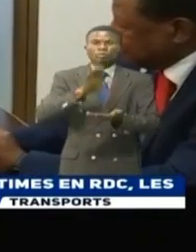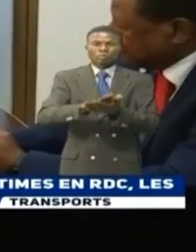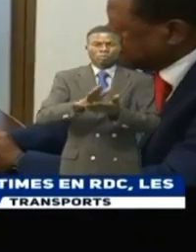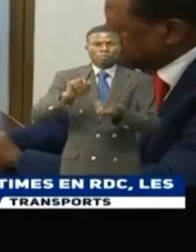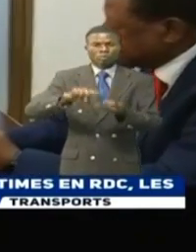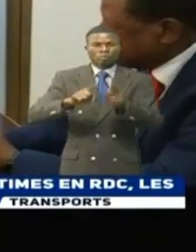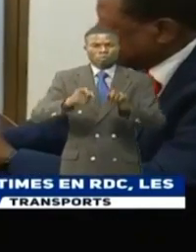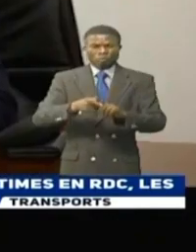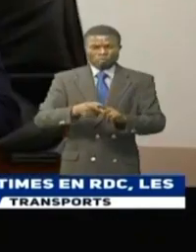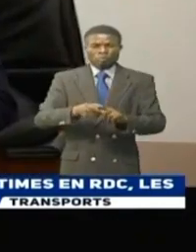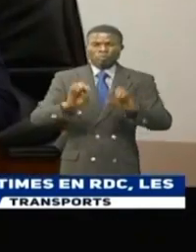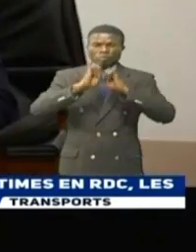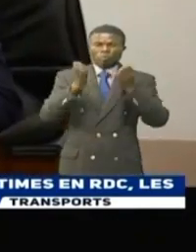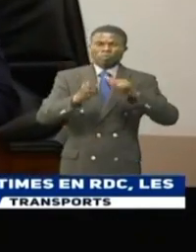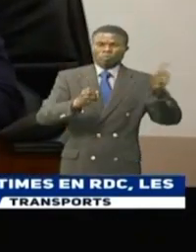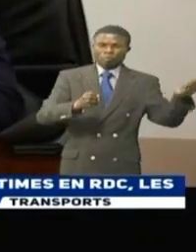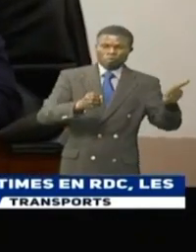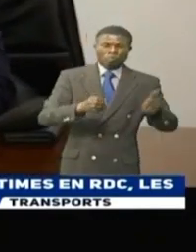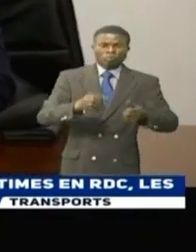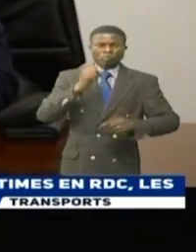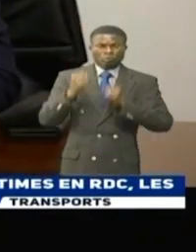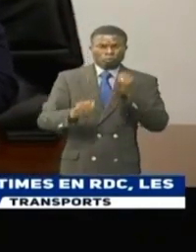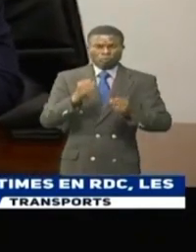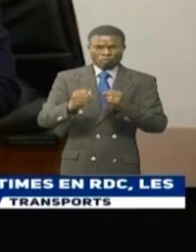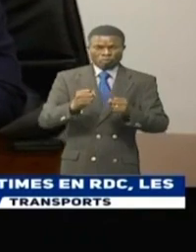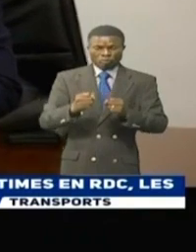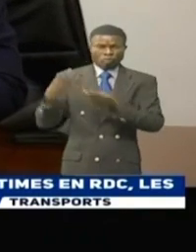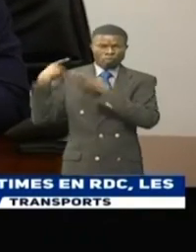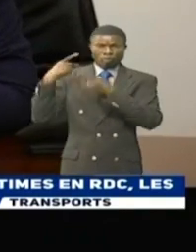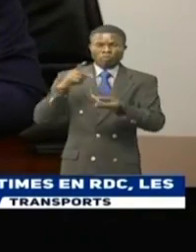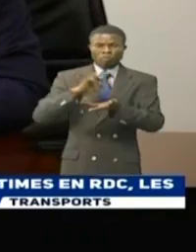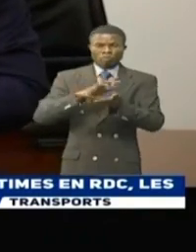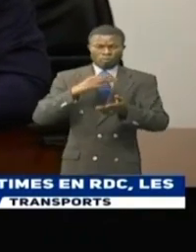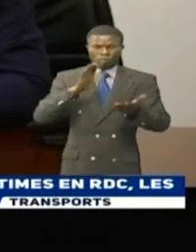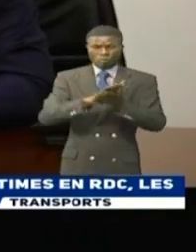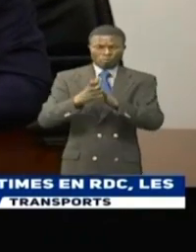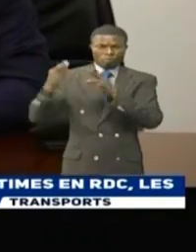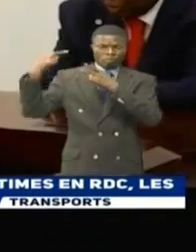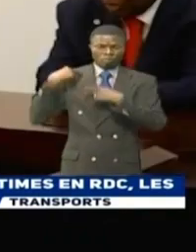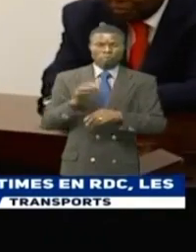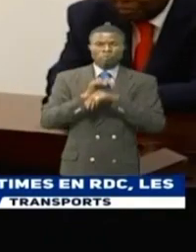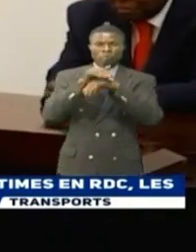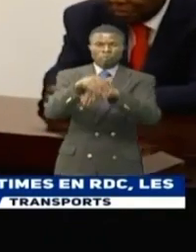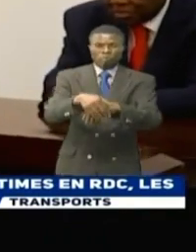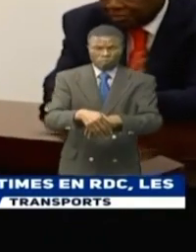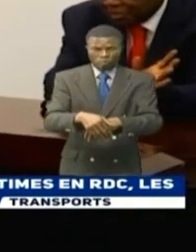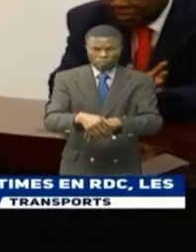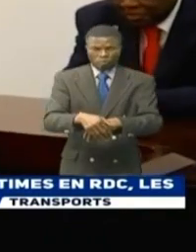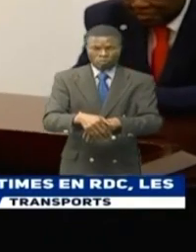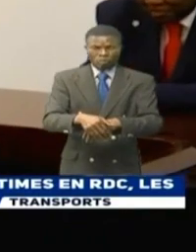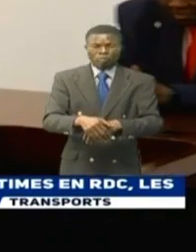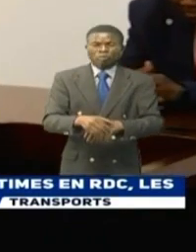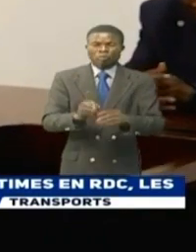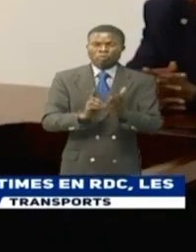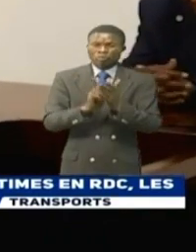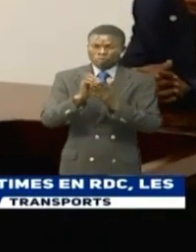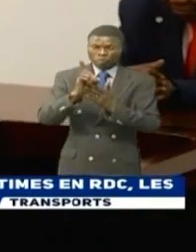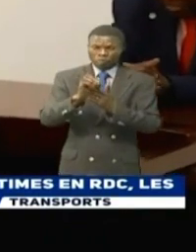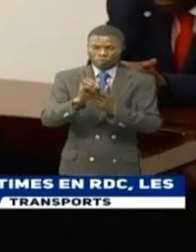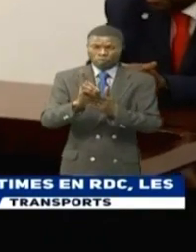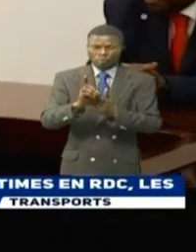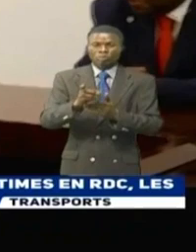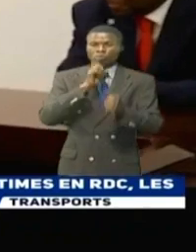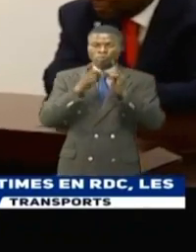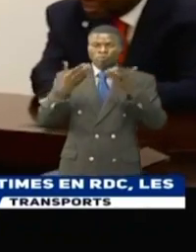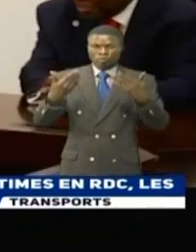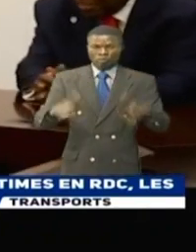collègue de l'OGFREM pour son dynamisme de sa prise des fonctions et son engagement à faire bouger les lignes. Après cet